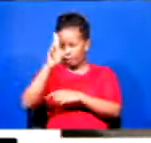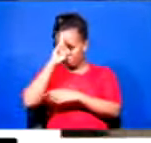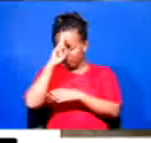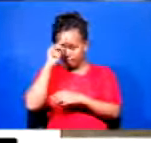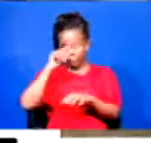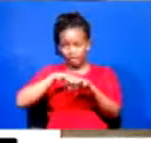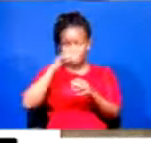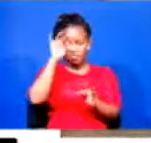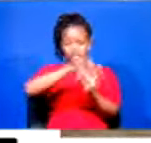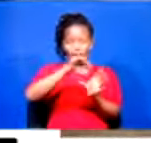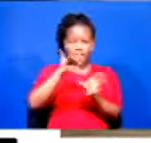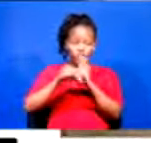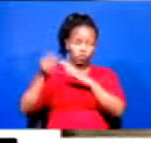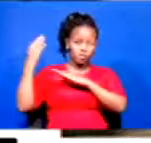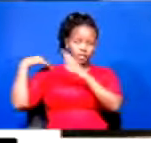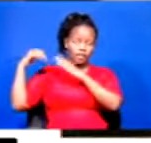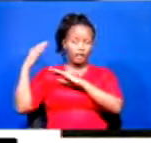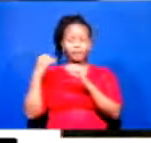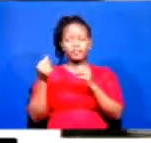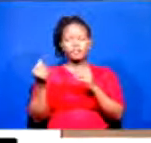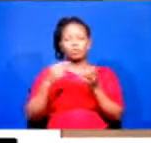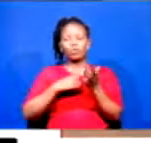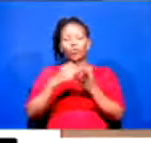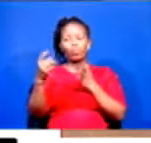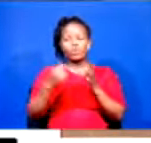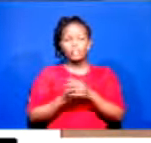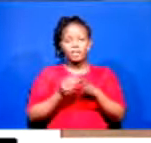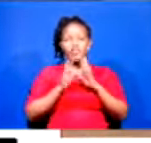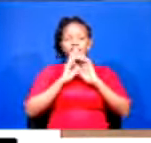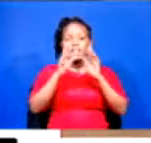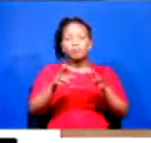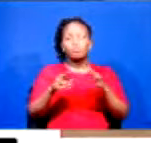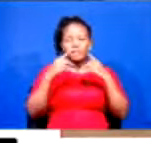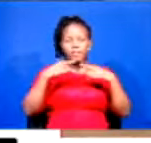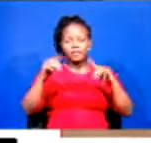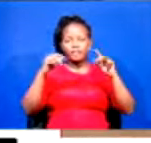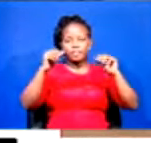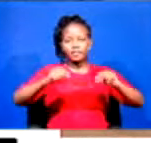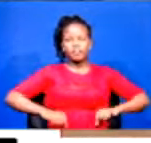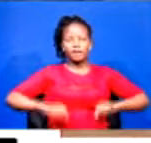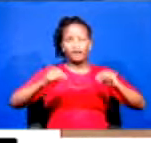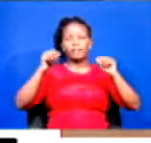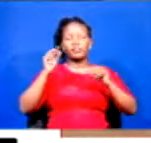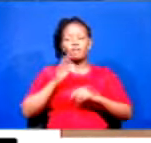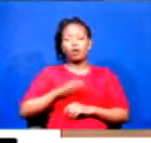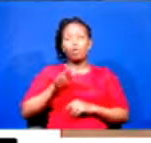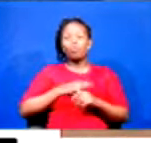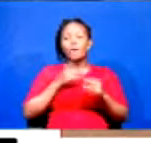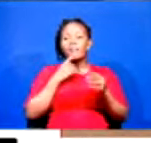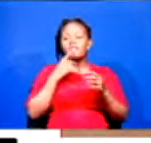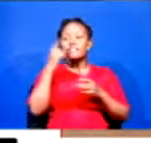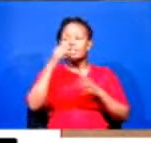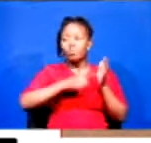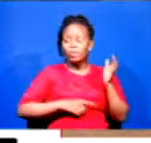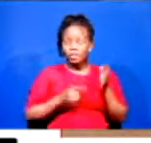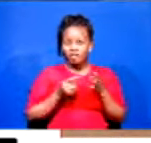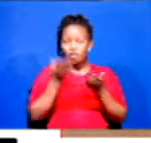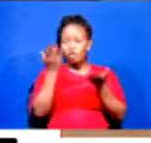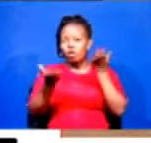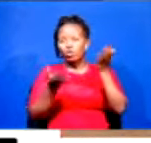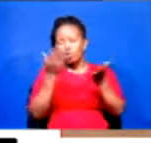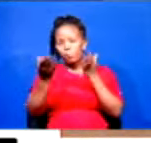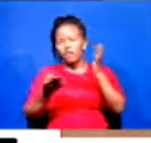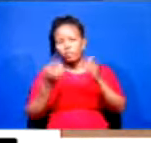mkuu uliopita. Kwenye taarifa, mwenyekiti wa halmashauri hiyo Anne Makori anasema kando na ilivyokuwa mwaka